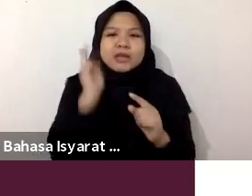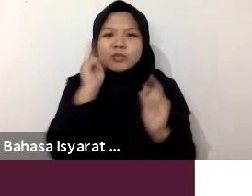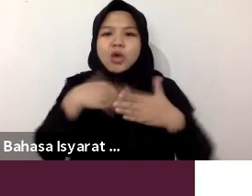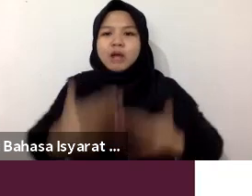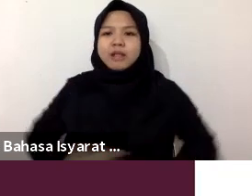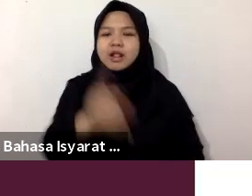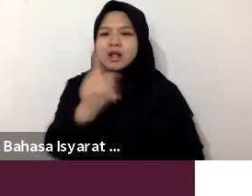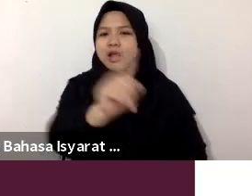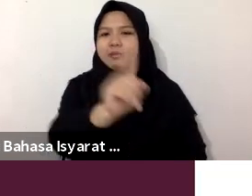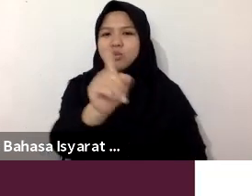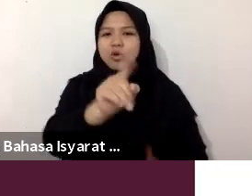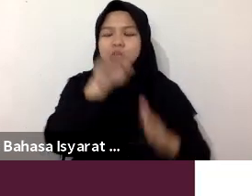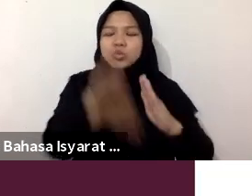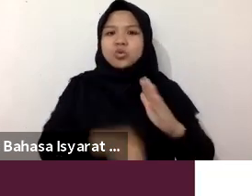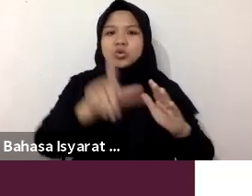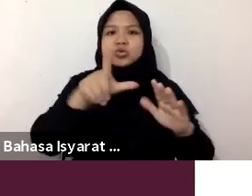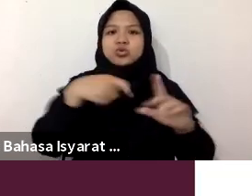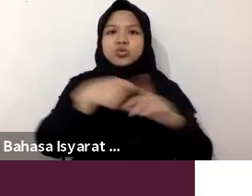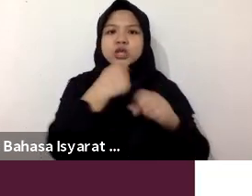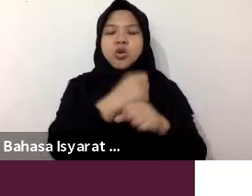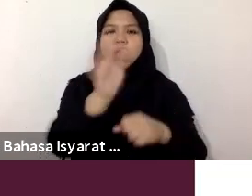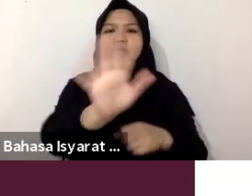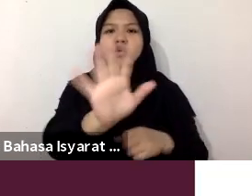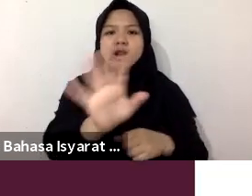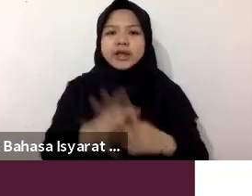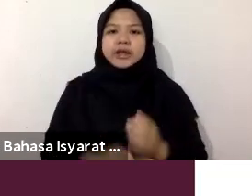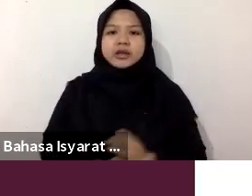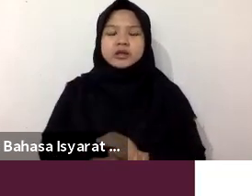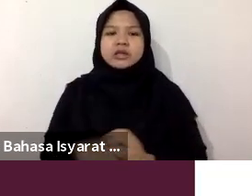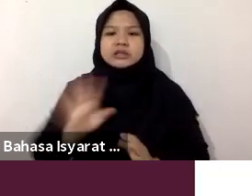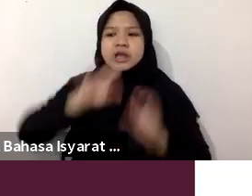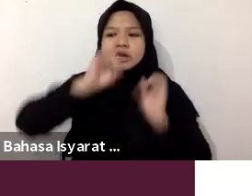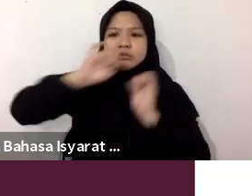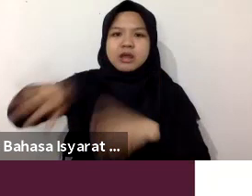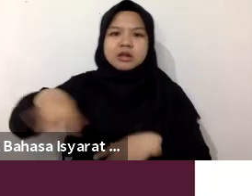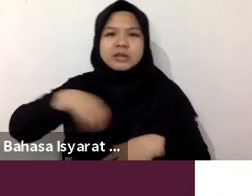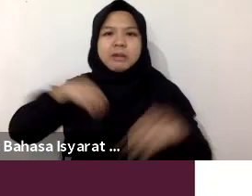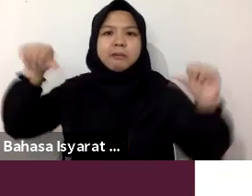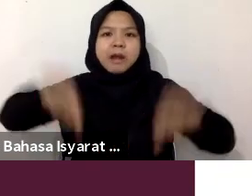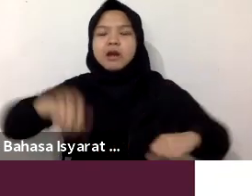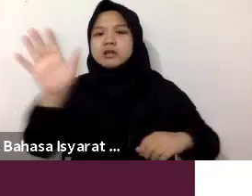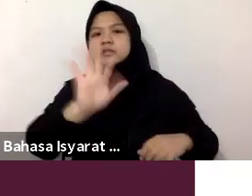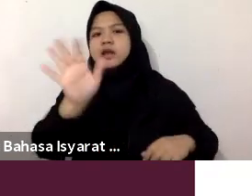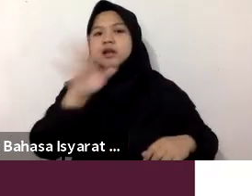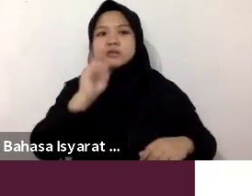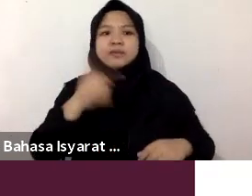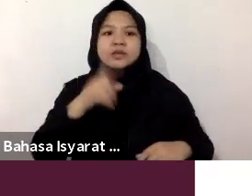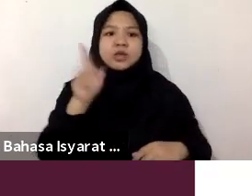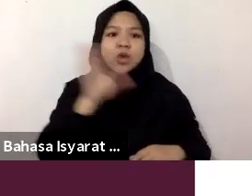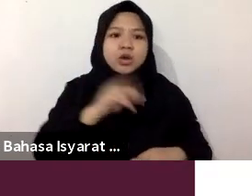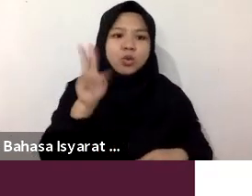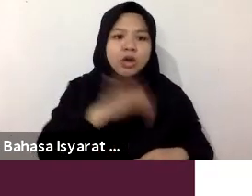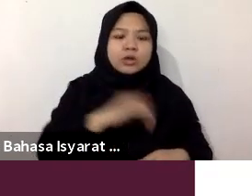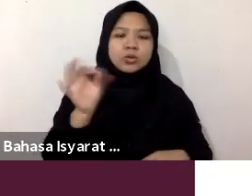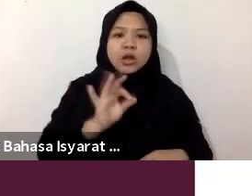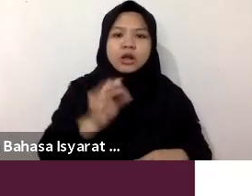boleh turun sampai sebanyak itu. Jadi jangan dibiarkan sampai parah, karena begitu sehari 2 hari aja tidak ada